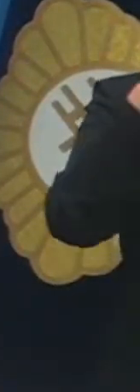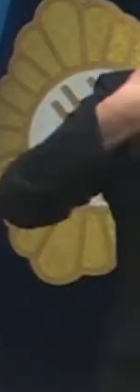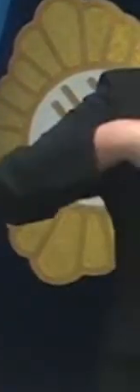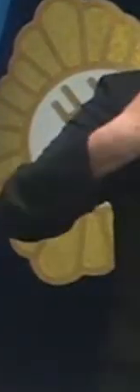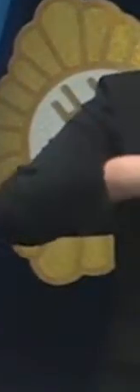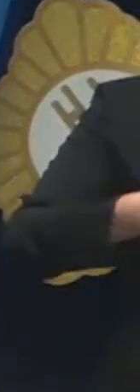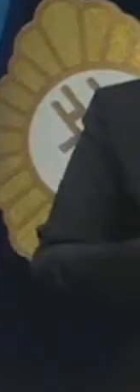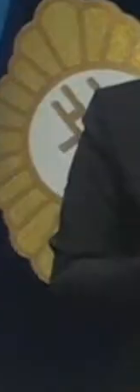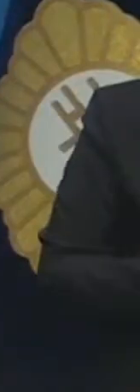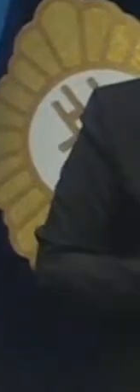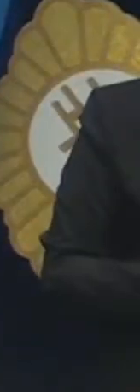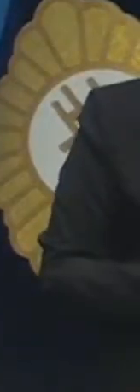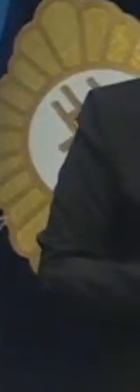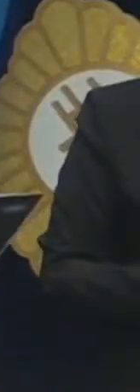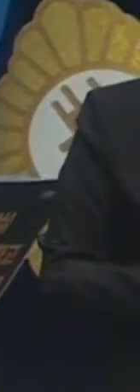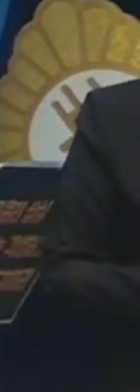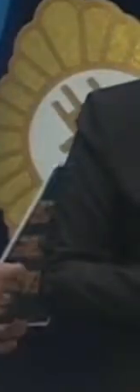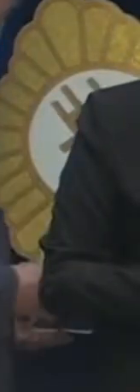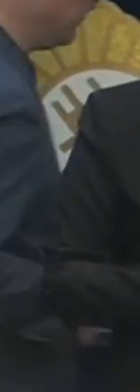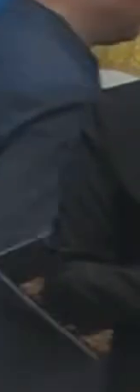겁니까?